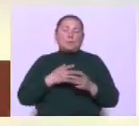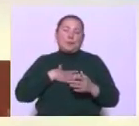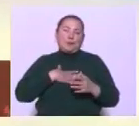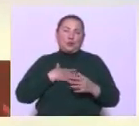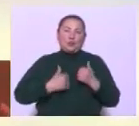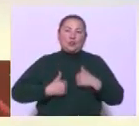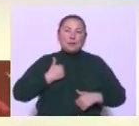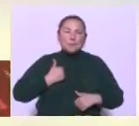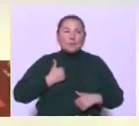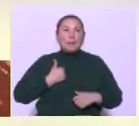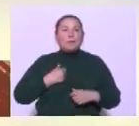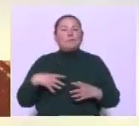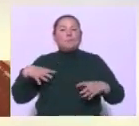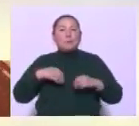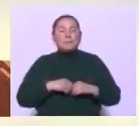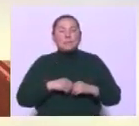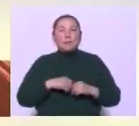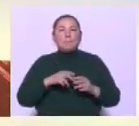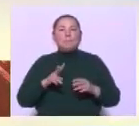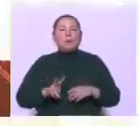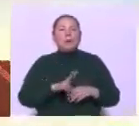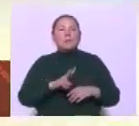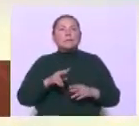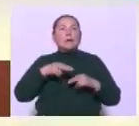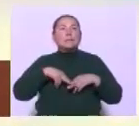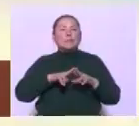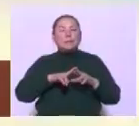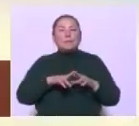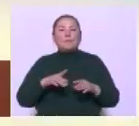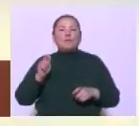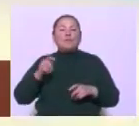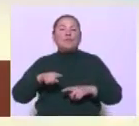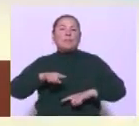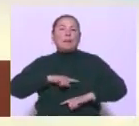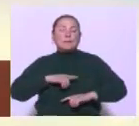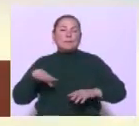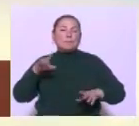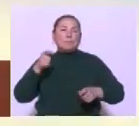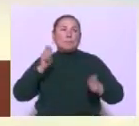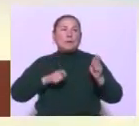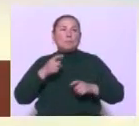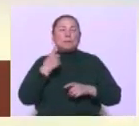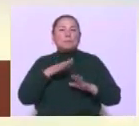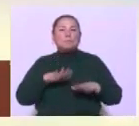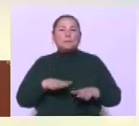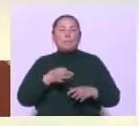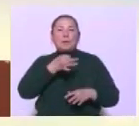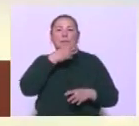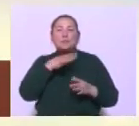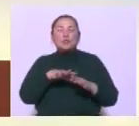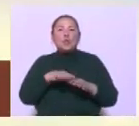страны вместе с парой из города Астаны. Приехали все финалистки, все с первыми местами, покорили